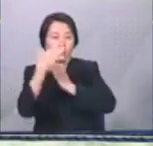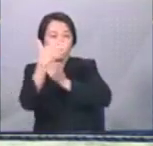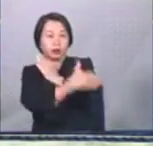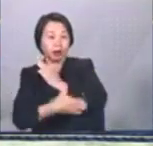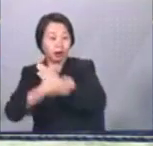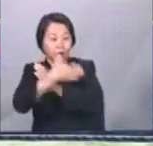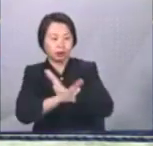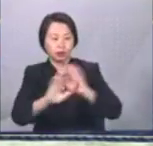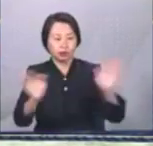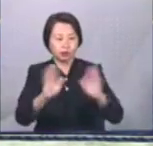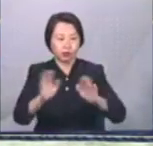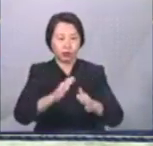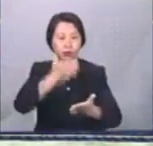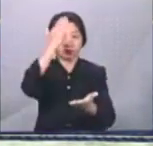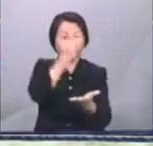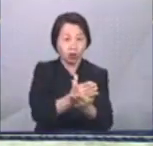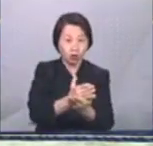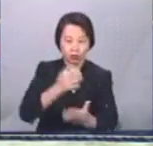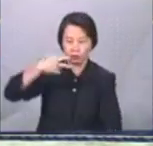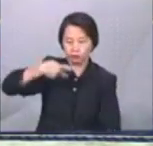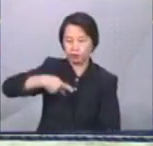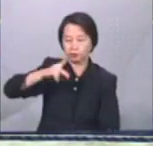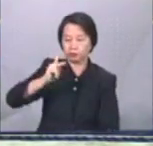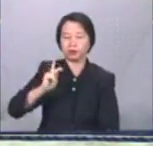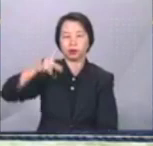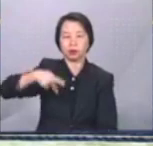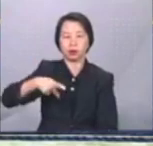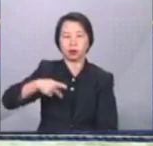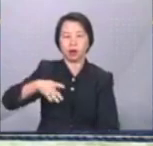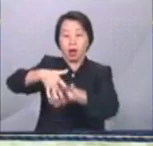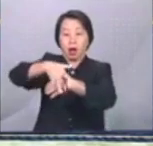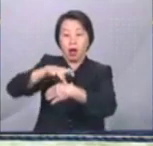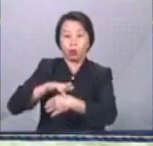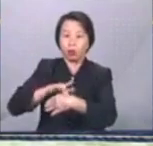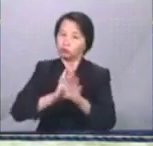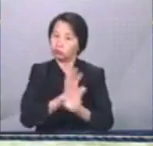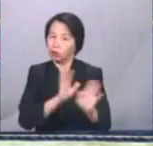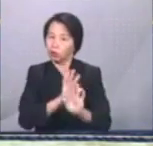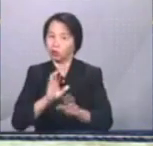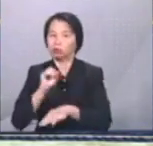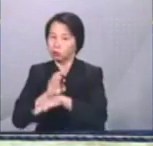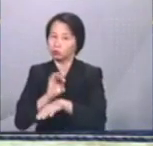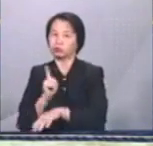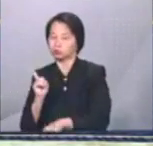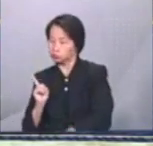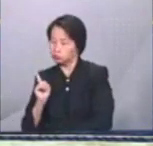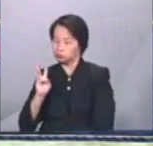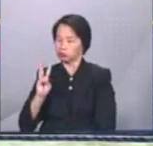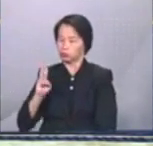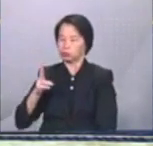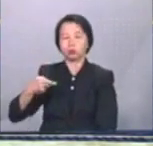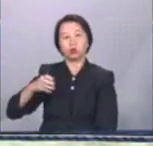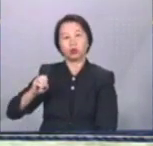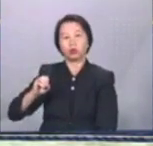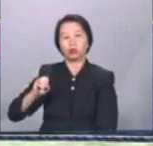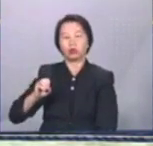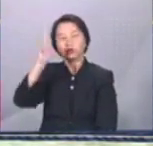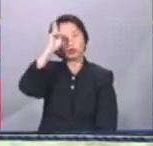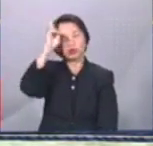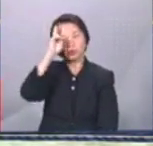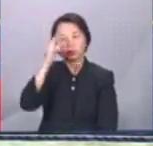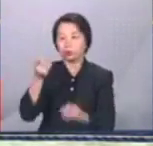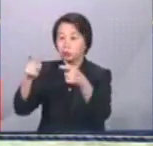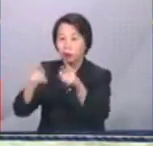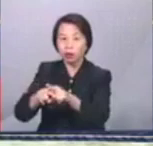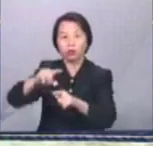tidak menamatkan Perintah Kawalan Pergerakan terlalu awal. Dan seperti mana yang berlaku di beberapa